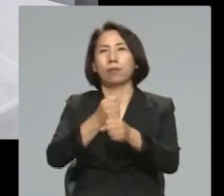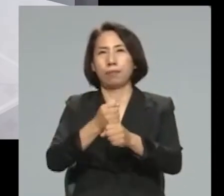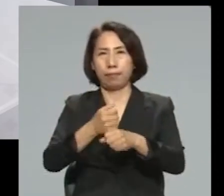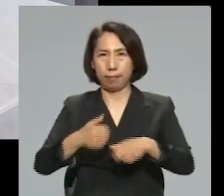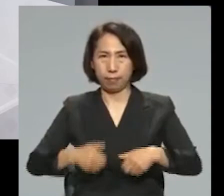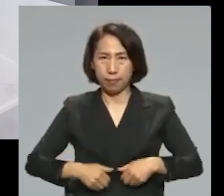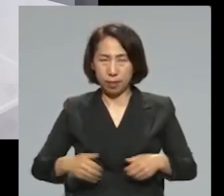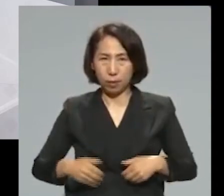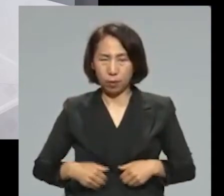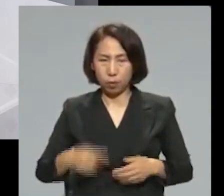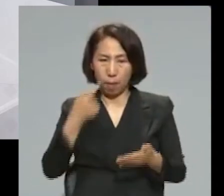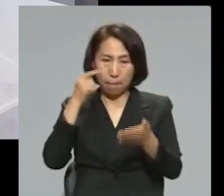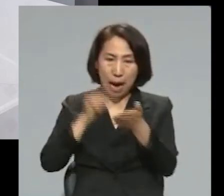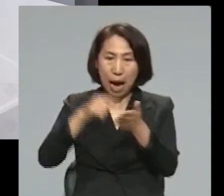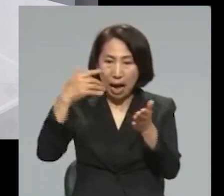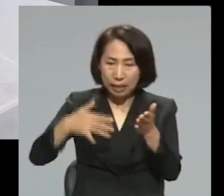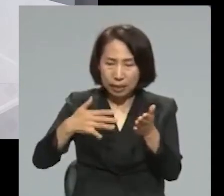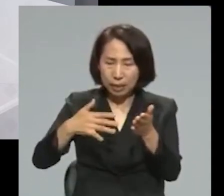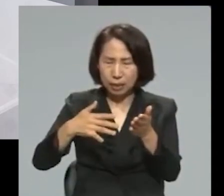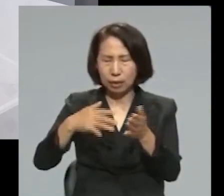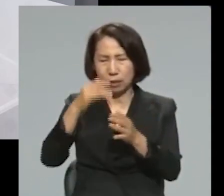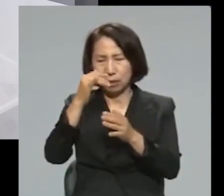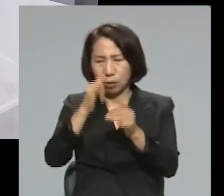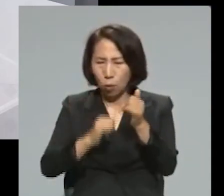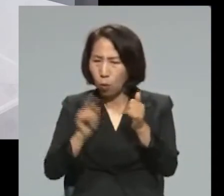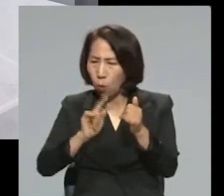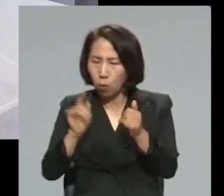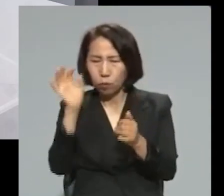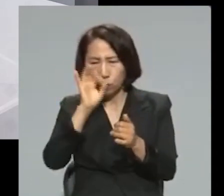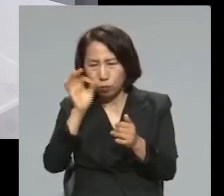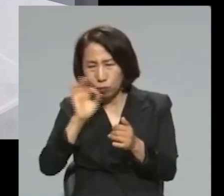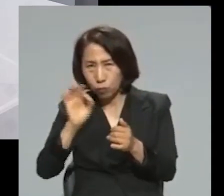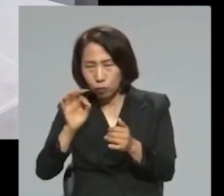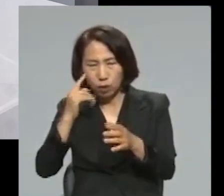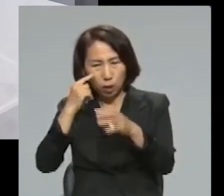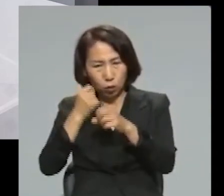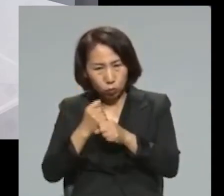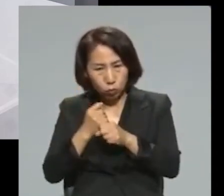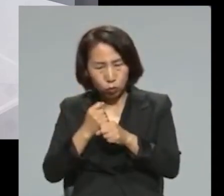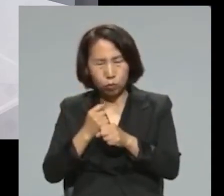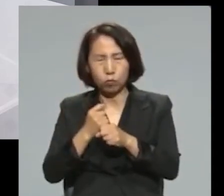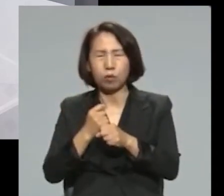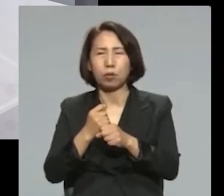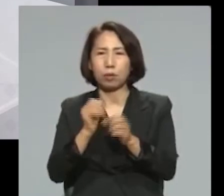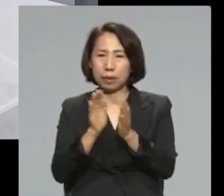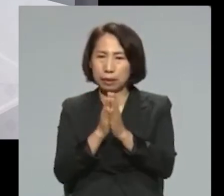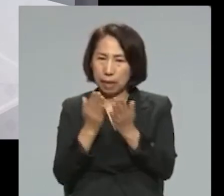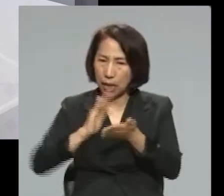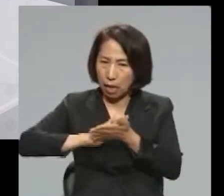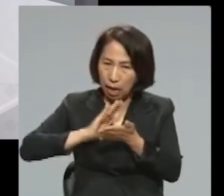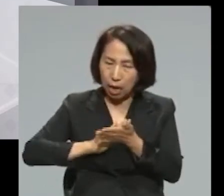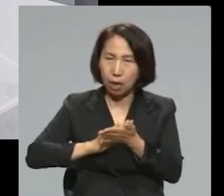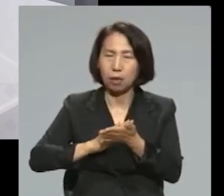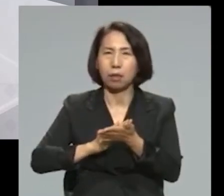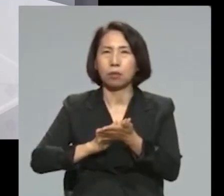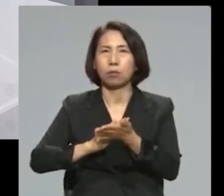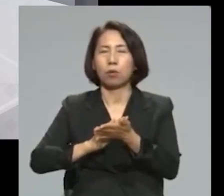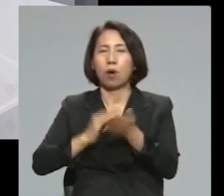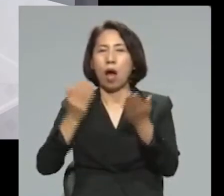조사하는 등 대가야사를 더 많이 연구하고 연찬하여 학교 교과서에 많은